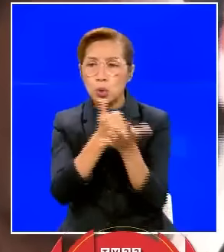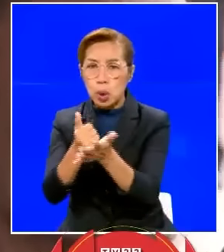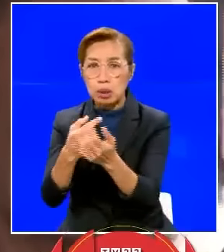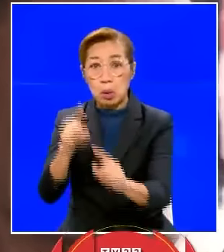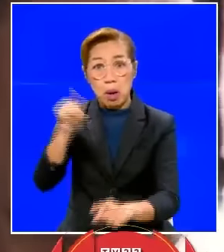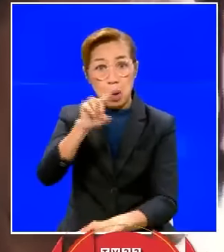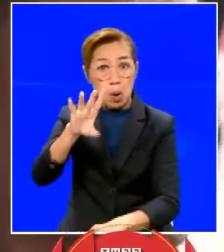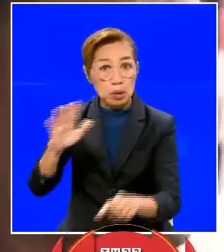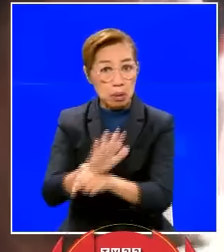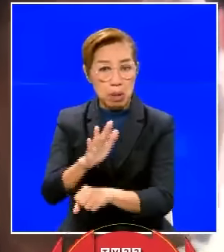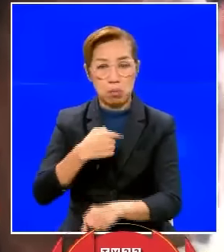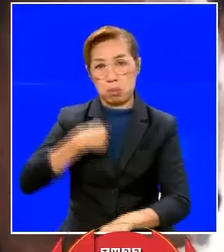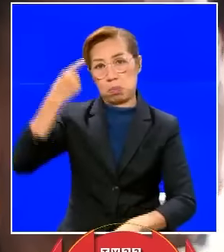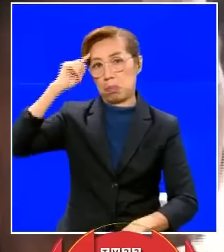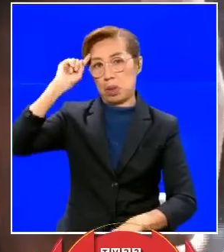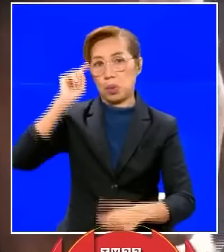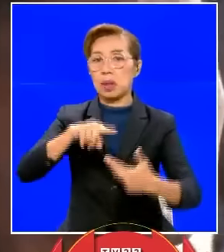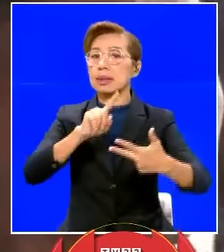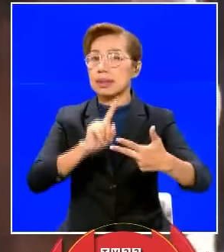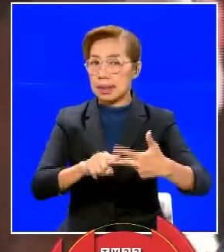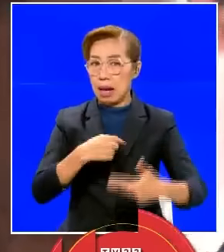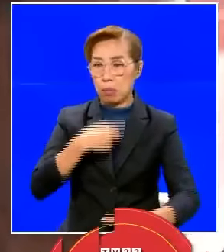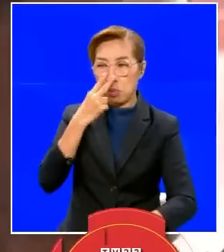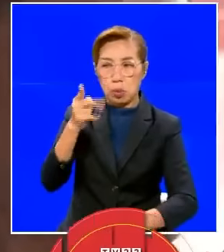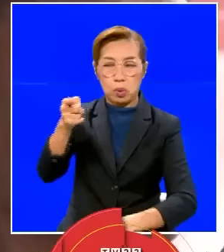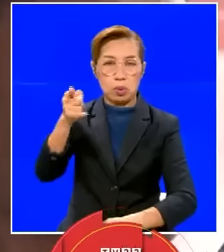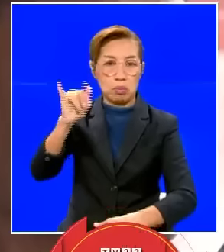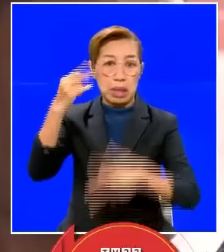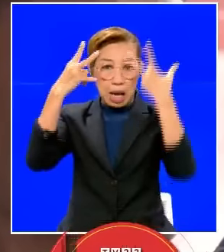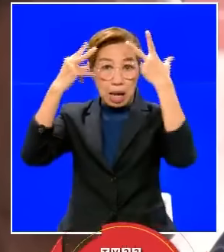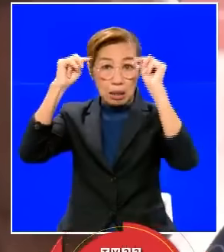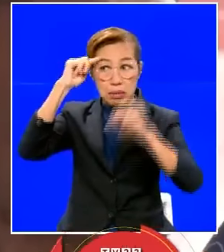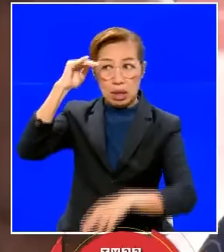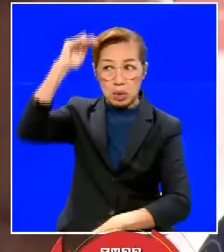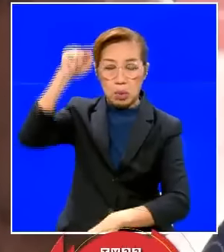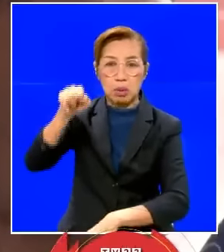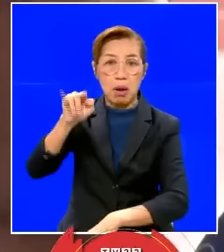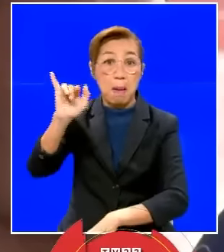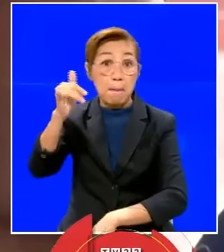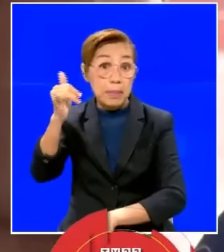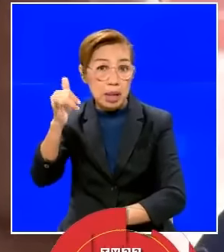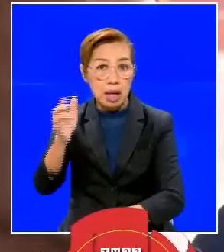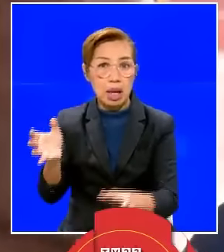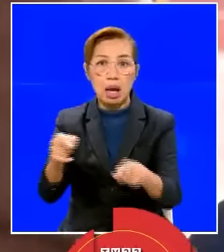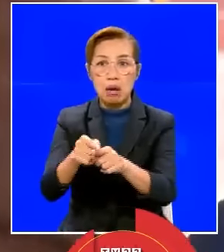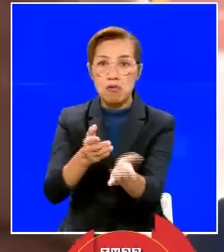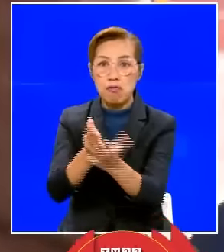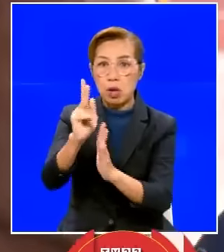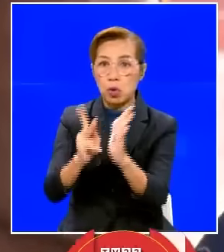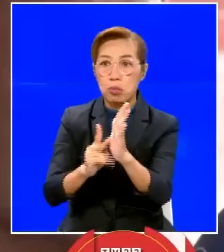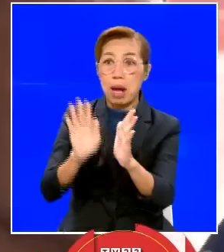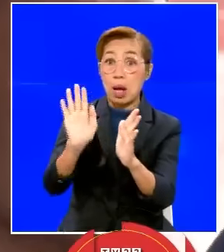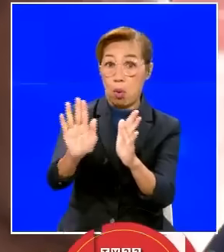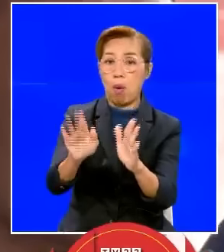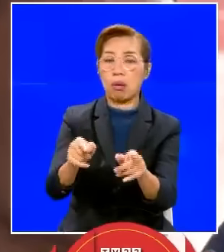ไม่ได้แต่ว่าอีกส่วนหนึ่งเนี่ยที่ผมมองไปก็คือว่าคุณเศรษฐาเนี่ยอาจจะไม่มีความไว้วางใจต่อฝ่ายกฎหมายของพรรค